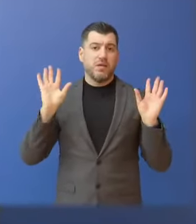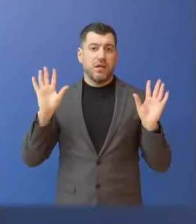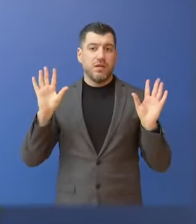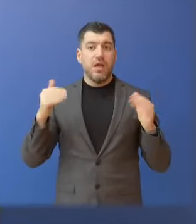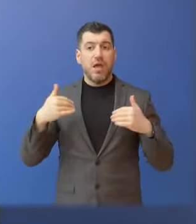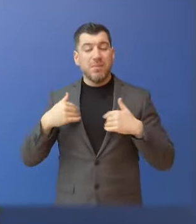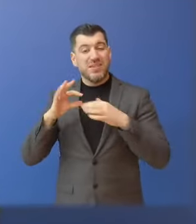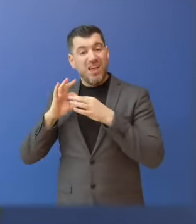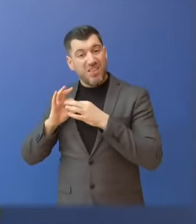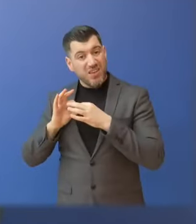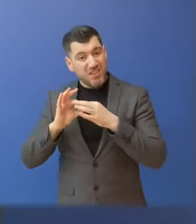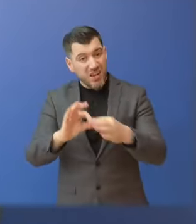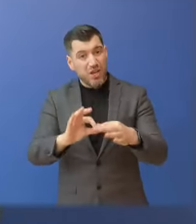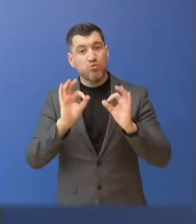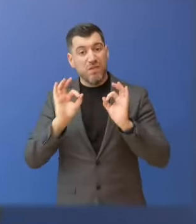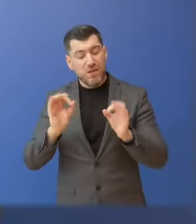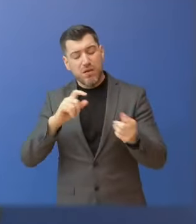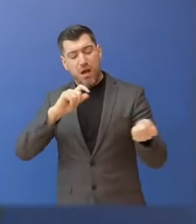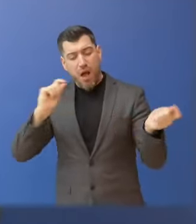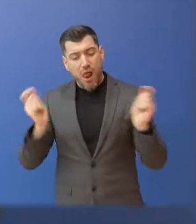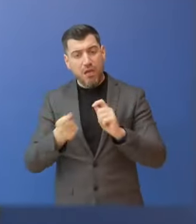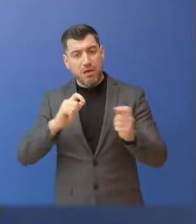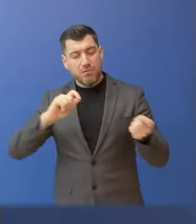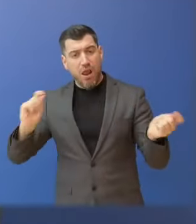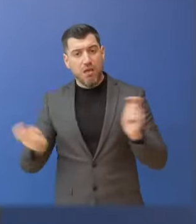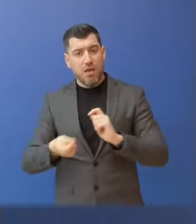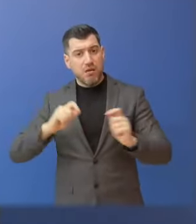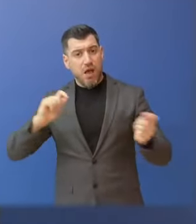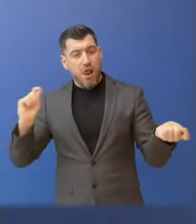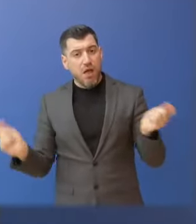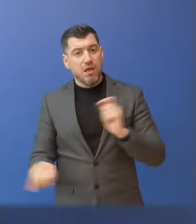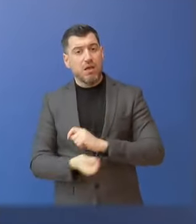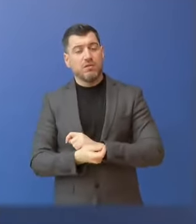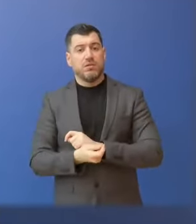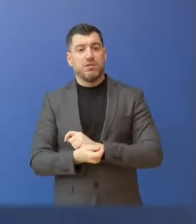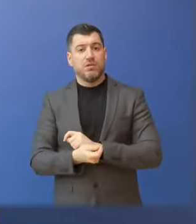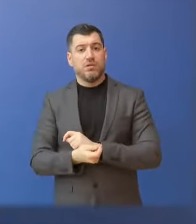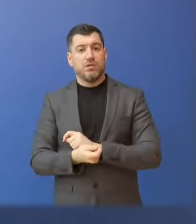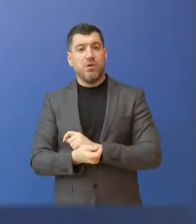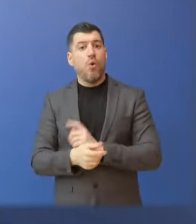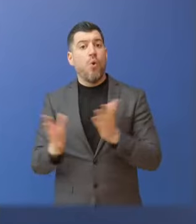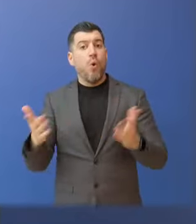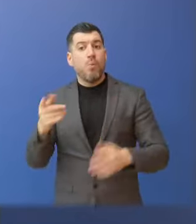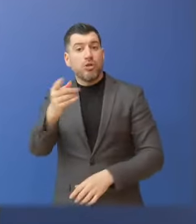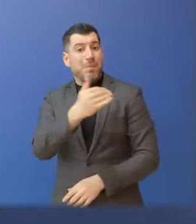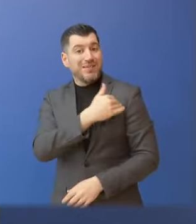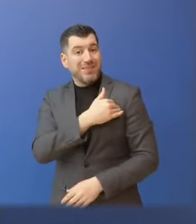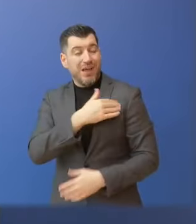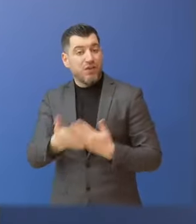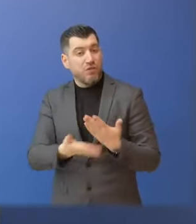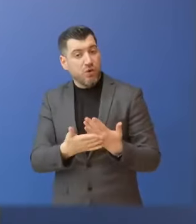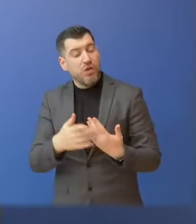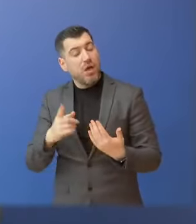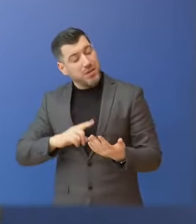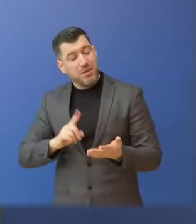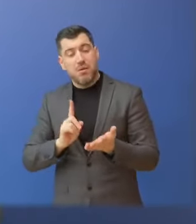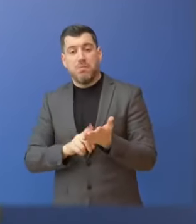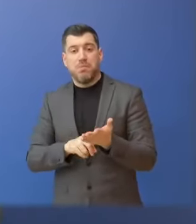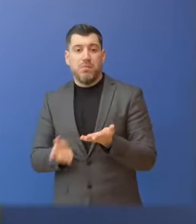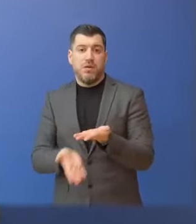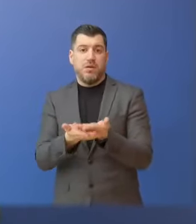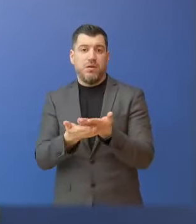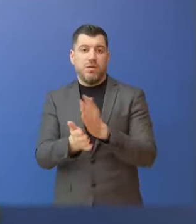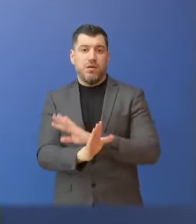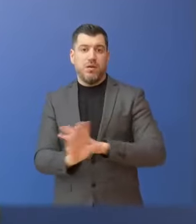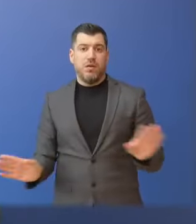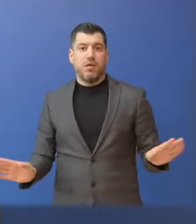συνεχίσουμε τις επεμβάσεις όπως προβλέπει ο νόμος όποτε καλούνται οι αρχές είναι μια σειρά από καταλήψεις οι οποίες έχουν κενωθεί τα τελευταία